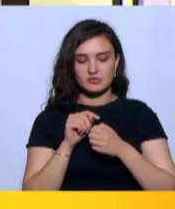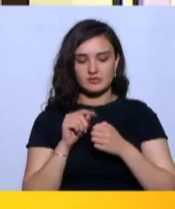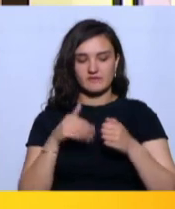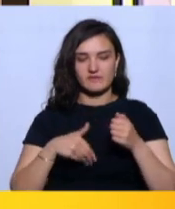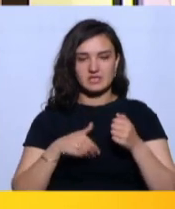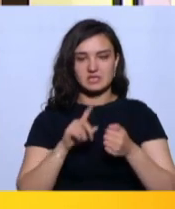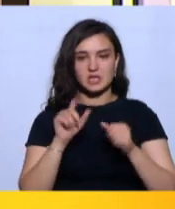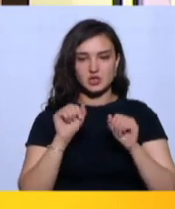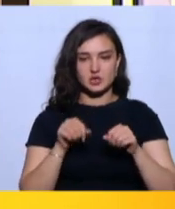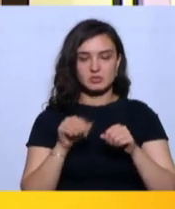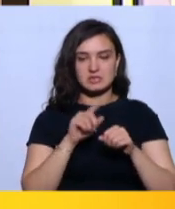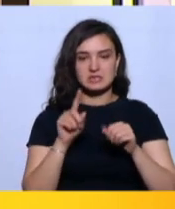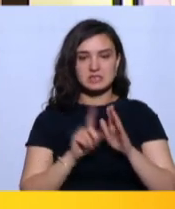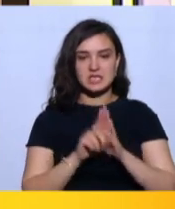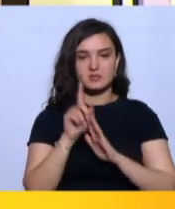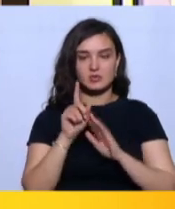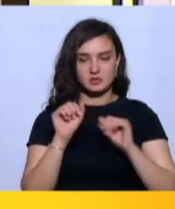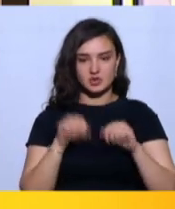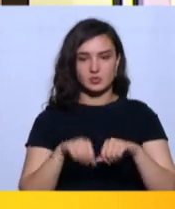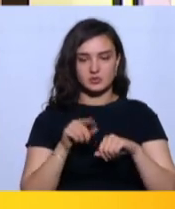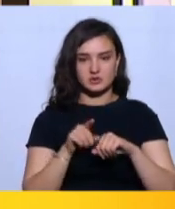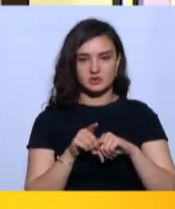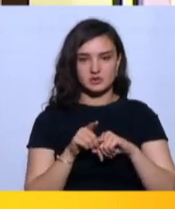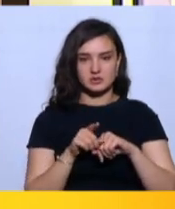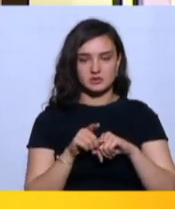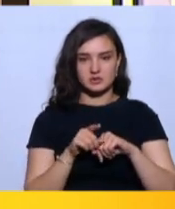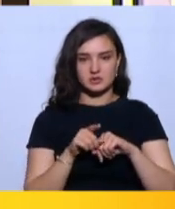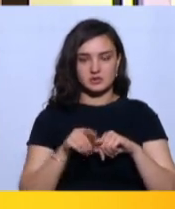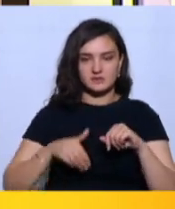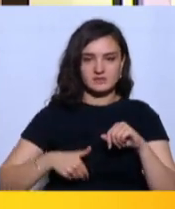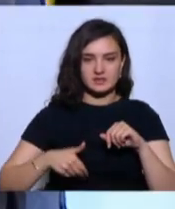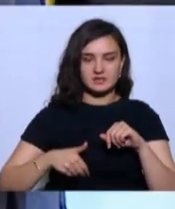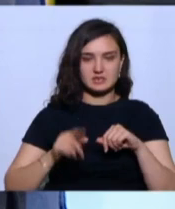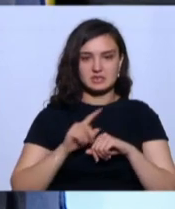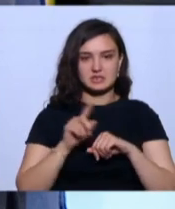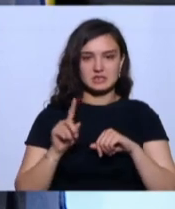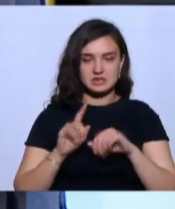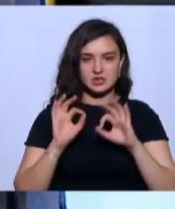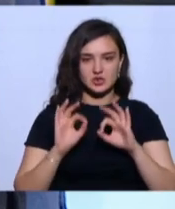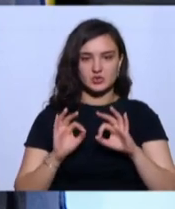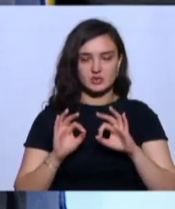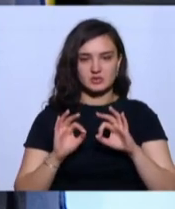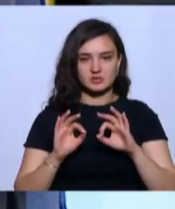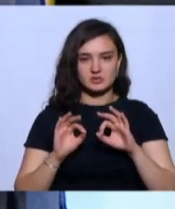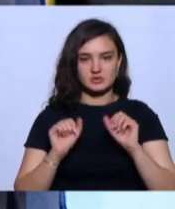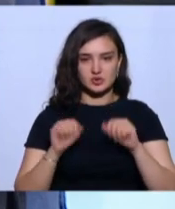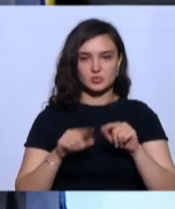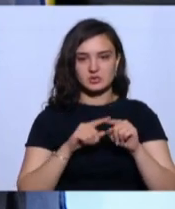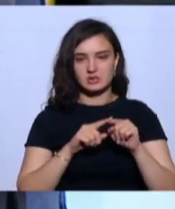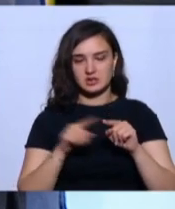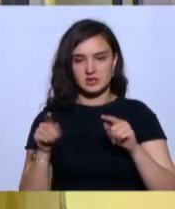მომენტში ღვიძლს, რისი წარმოქმნა შეუძლია მოცემულ მომენტში ღვიძლს, რისი სწორა წარმართვა